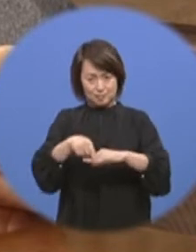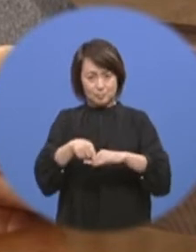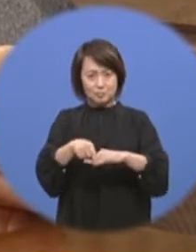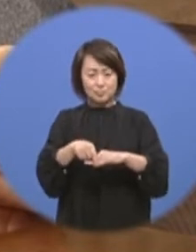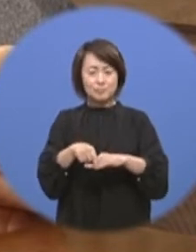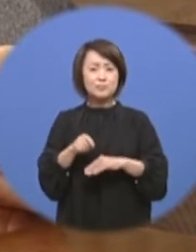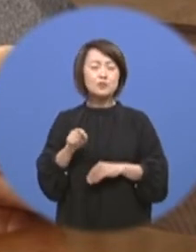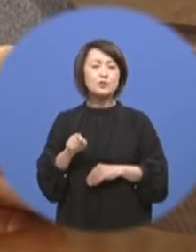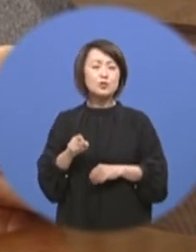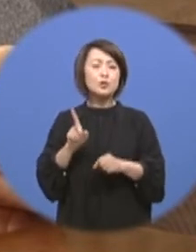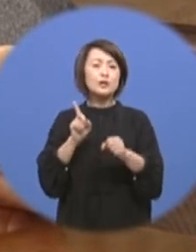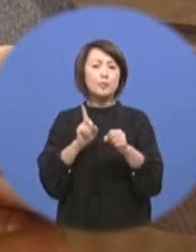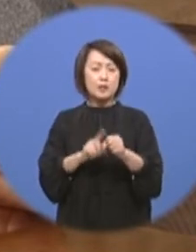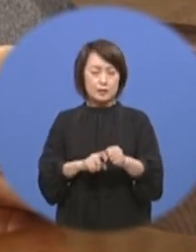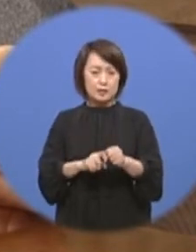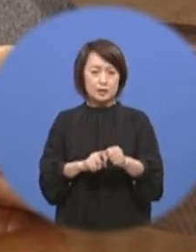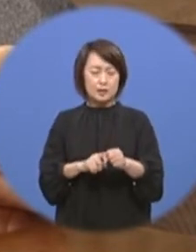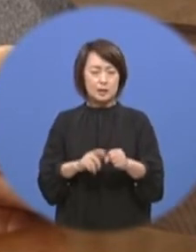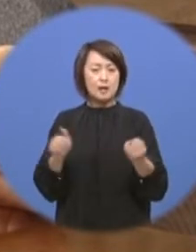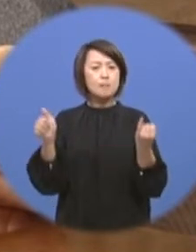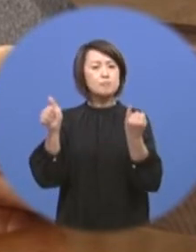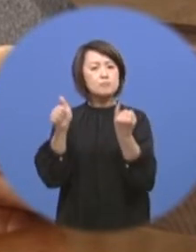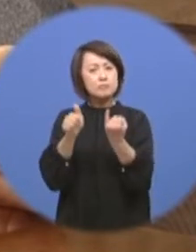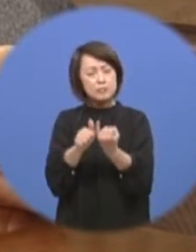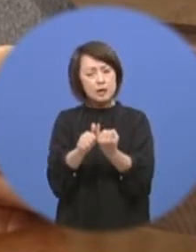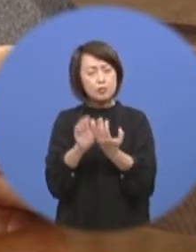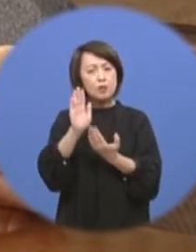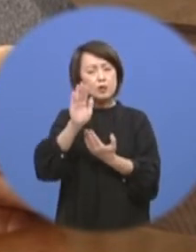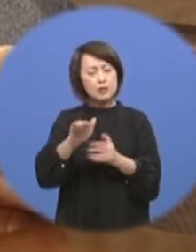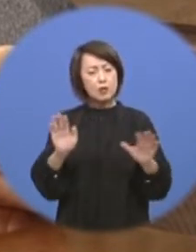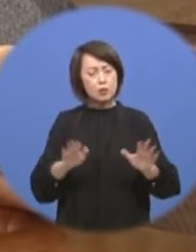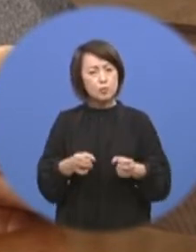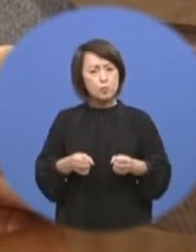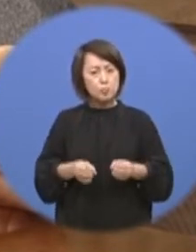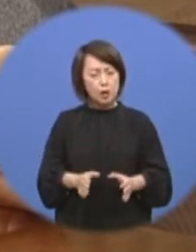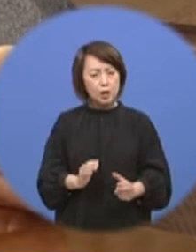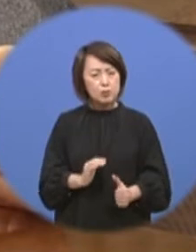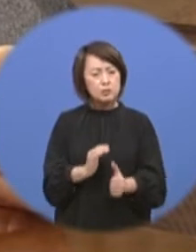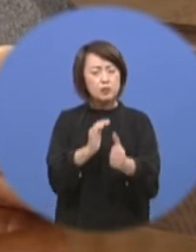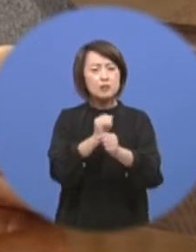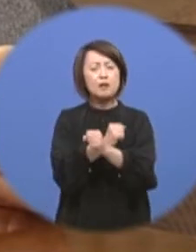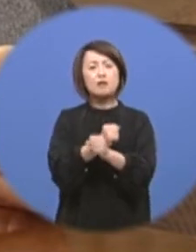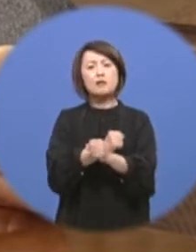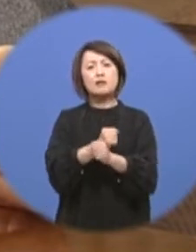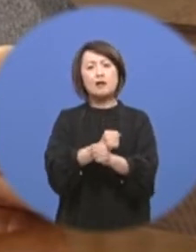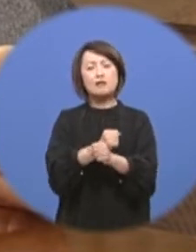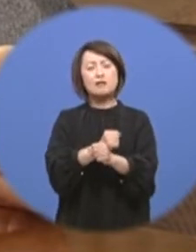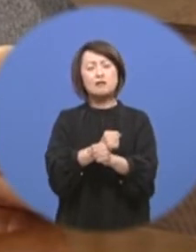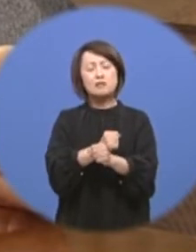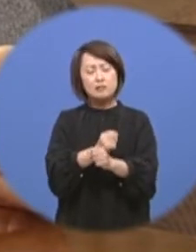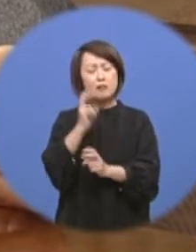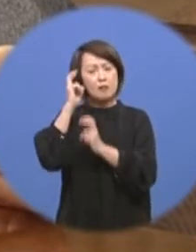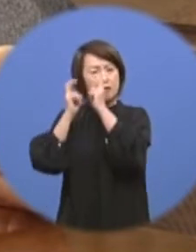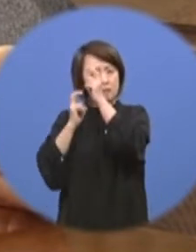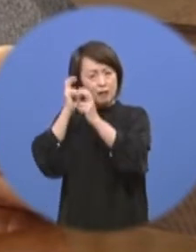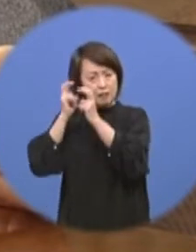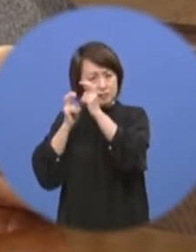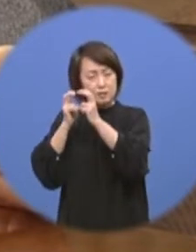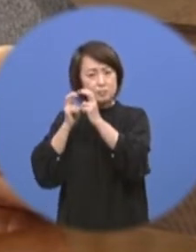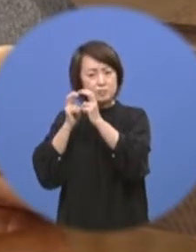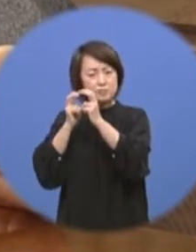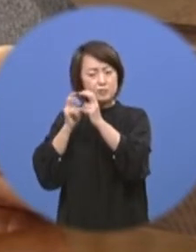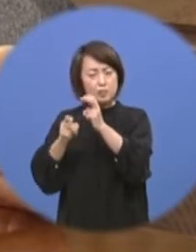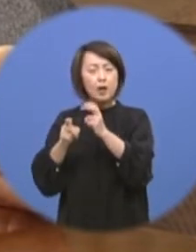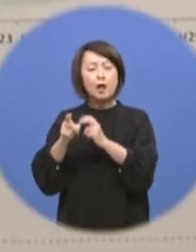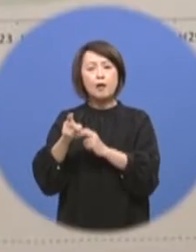はあの結婚しても子どもも育てられないしねと言っていろいろ過剰に悩むということがあっては